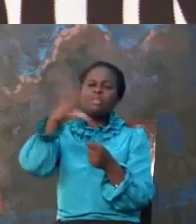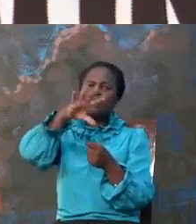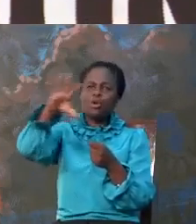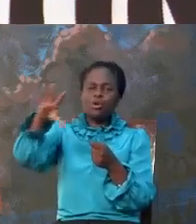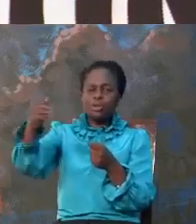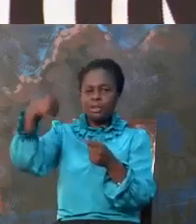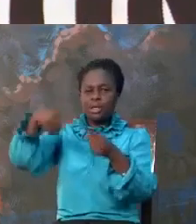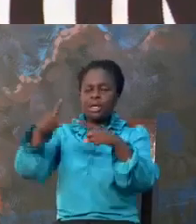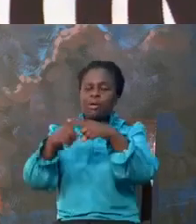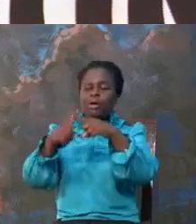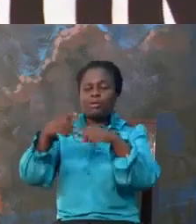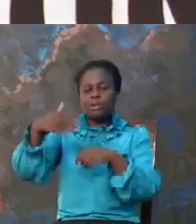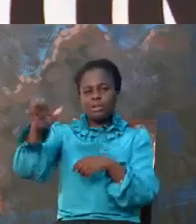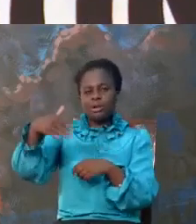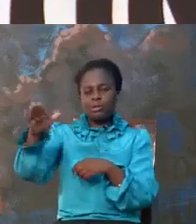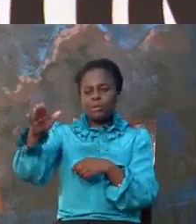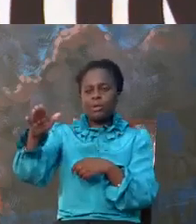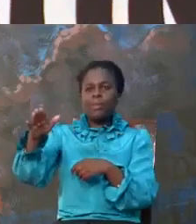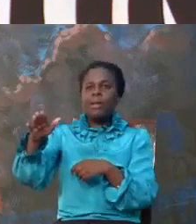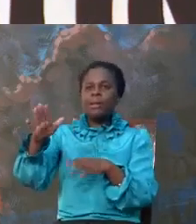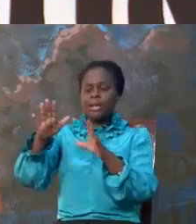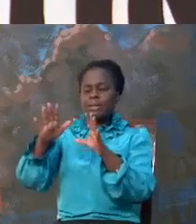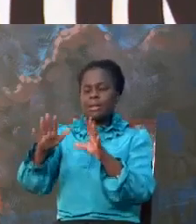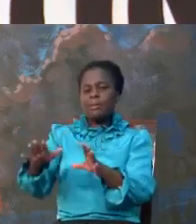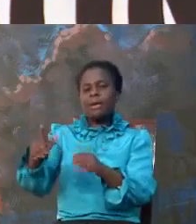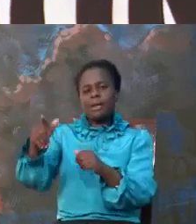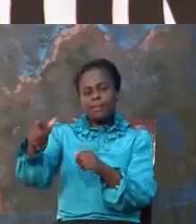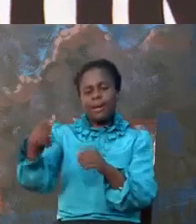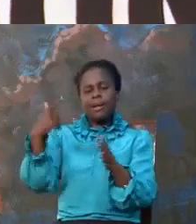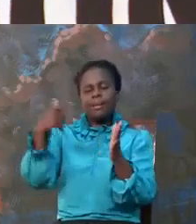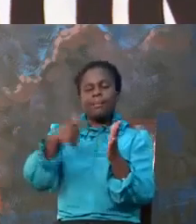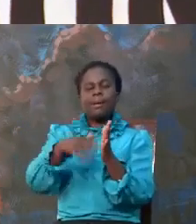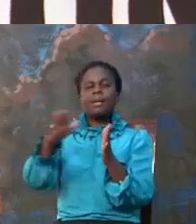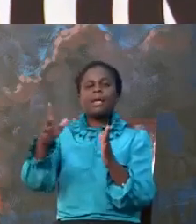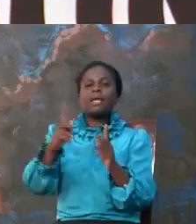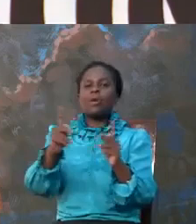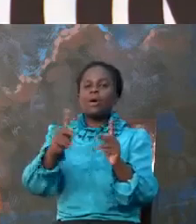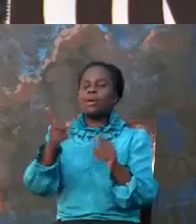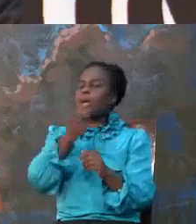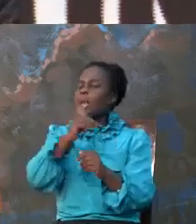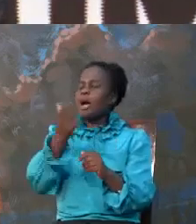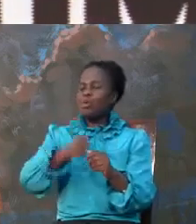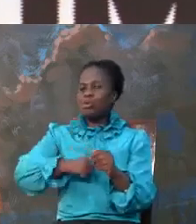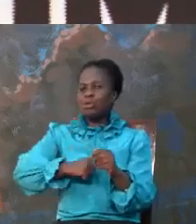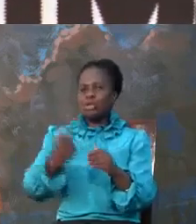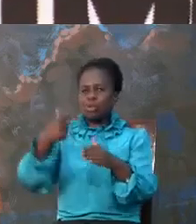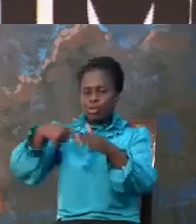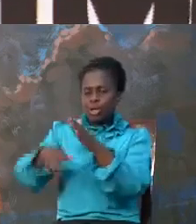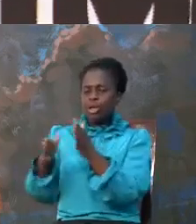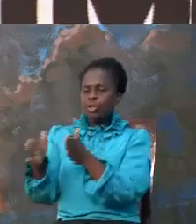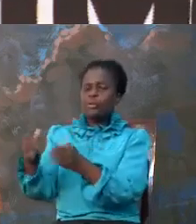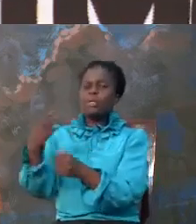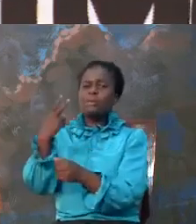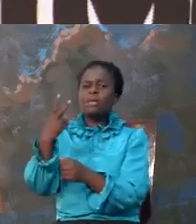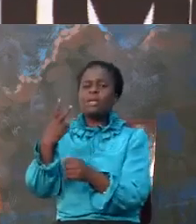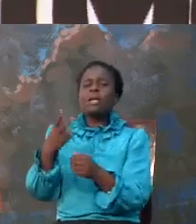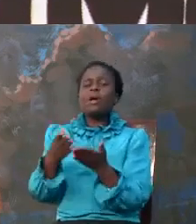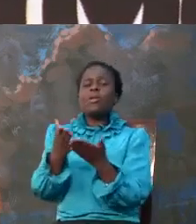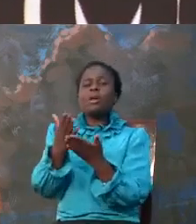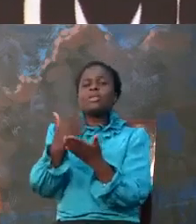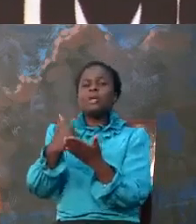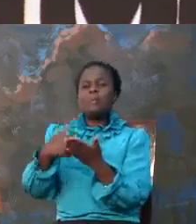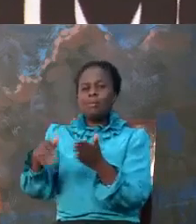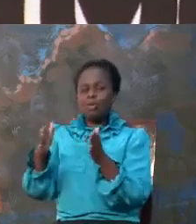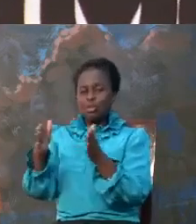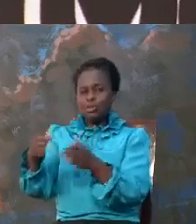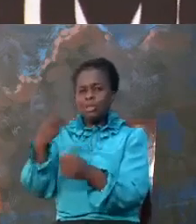ziliondolewa. Na kwa sababu ipi zinabaki pale? Maana makuhani wa kawaida haruhusiwi kuingia chumba cha pili, maana chumba cha pili ni kuhani mkuu